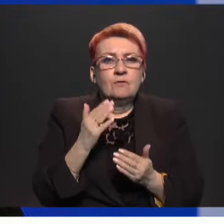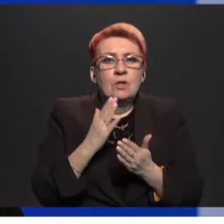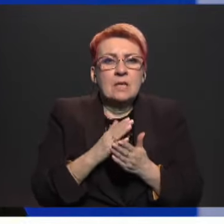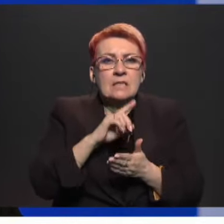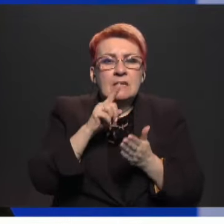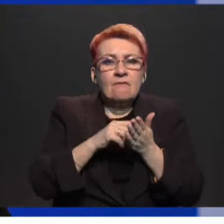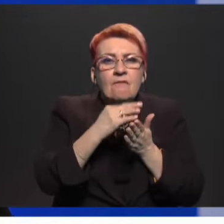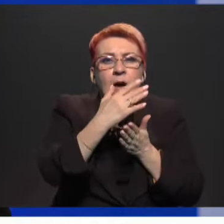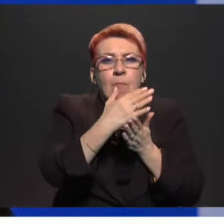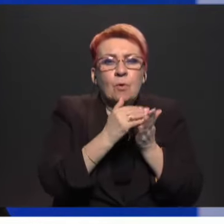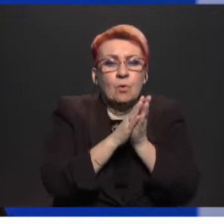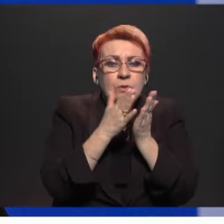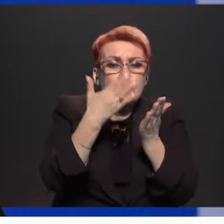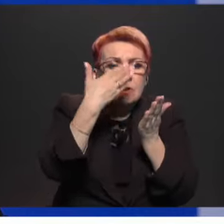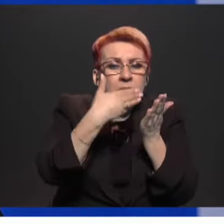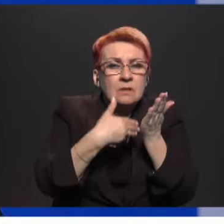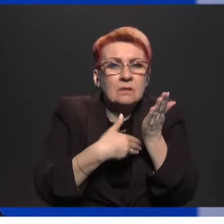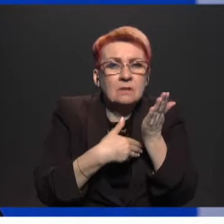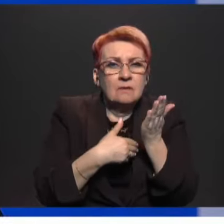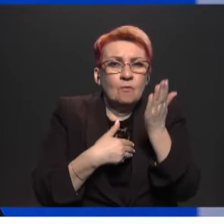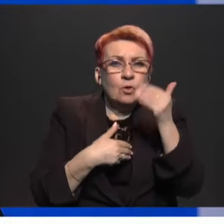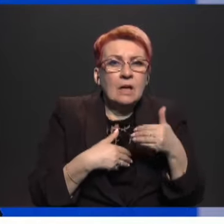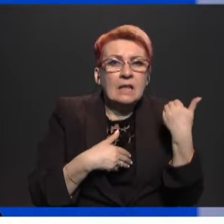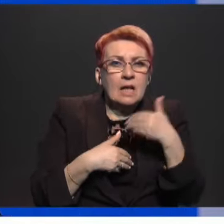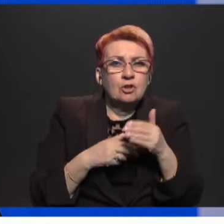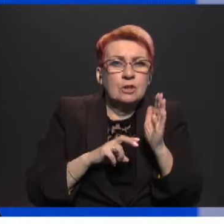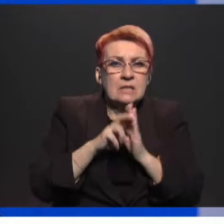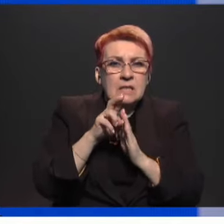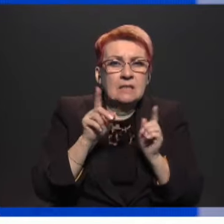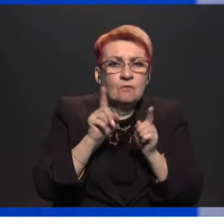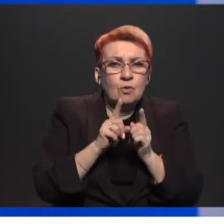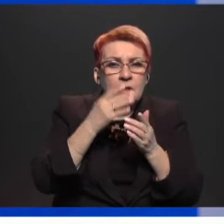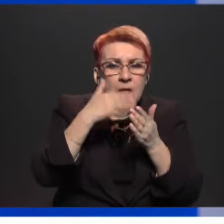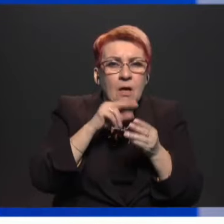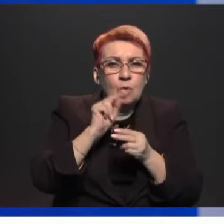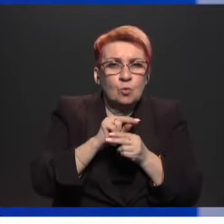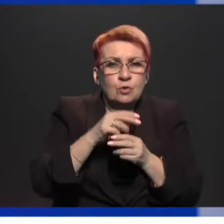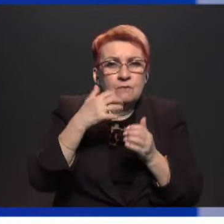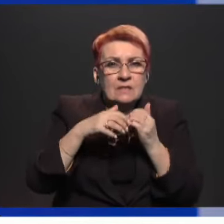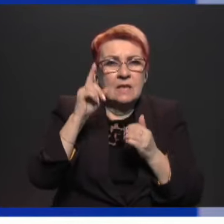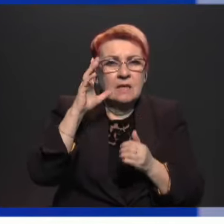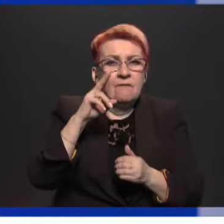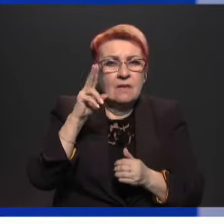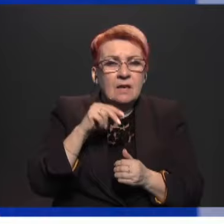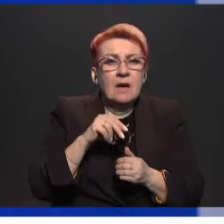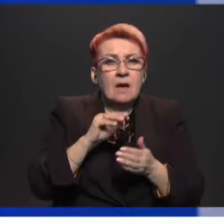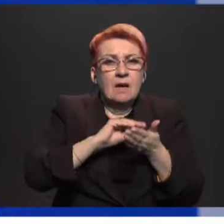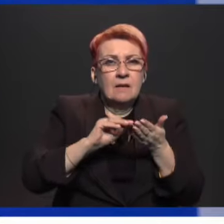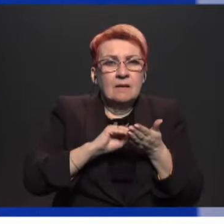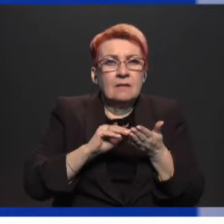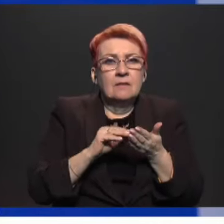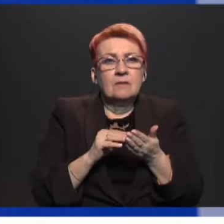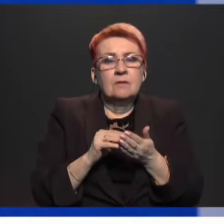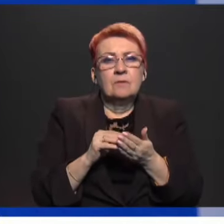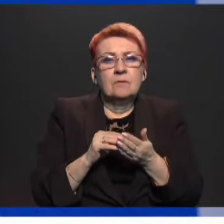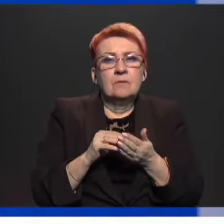вопросы, насколько католическая церковь сегодня так учит, но вот в средние века точно говорили про некую